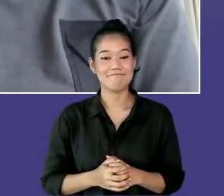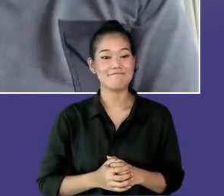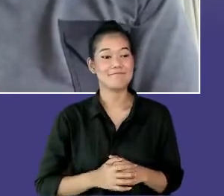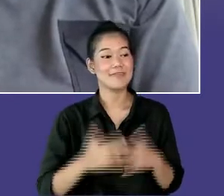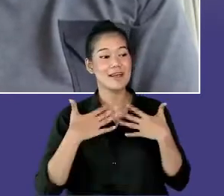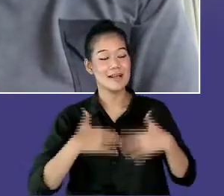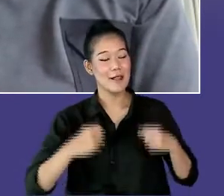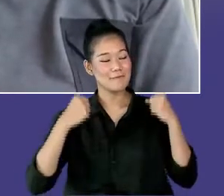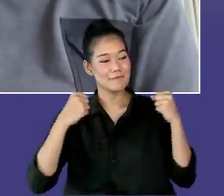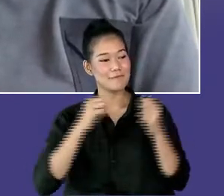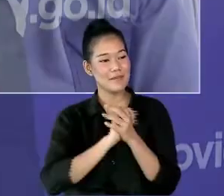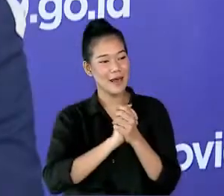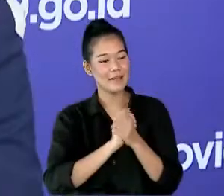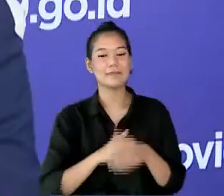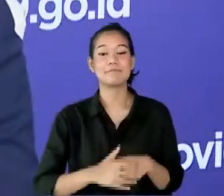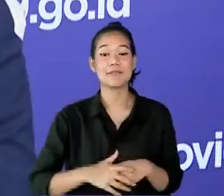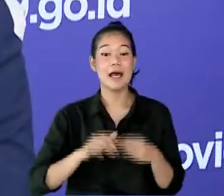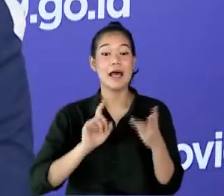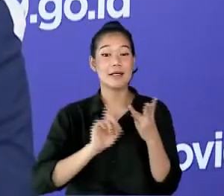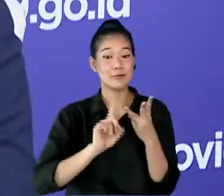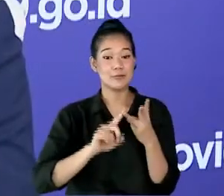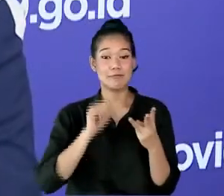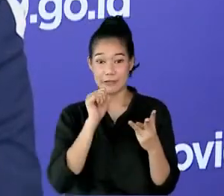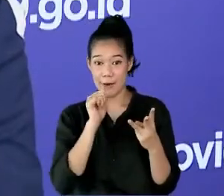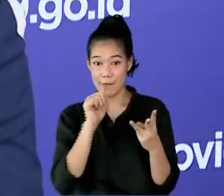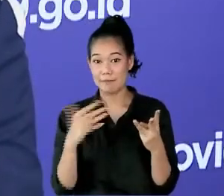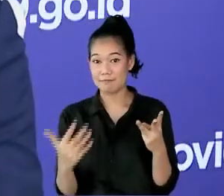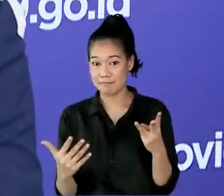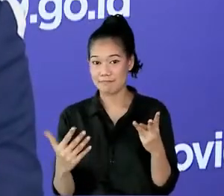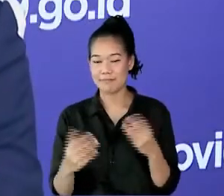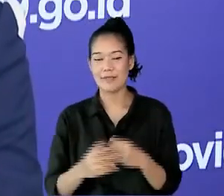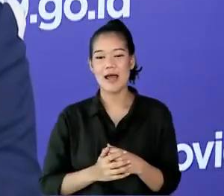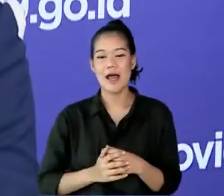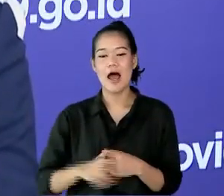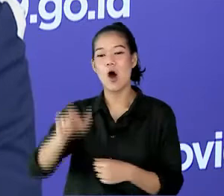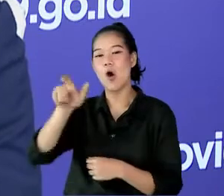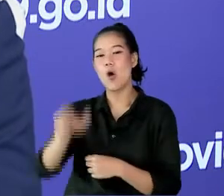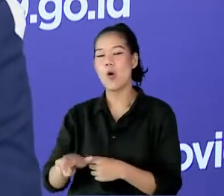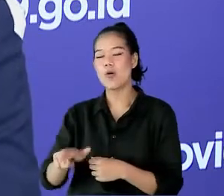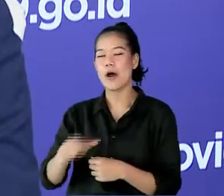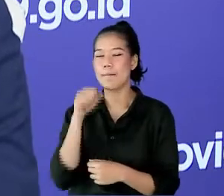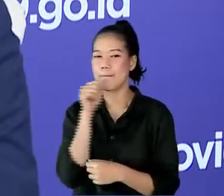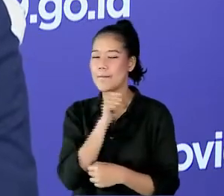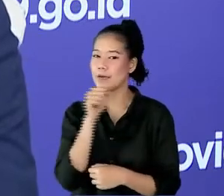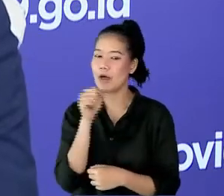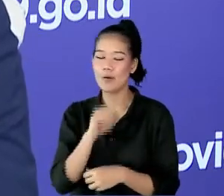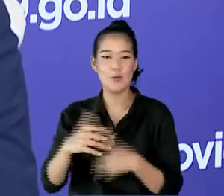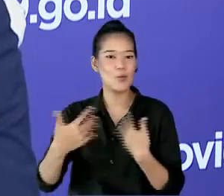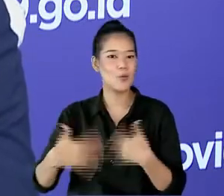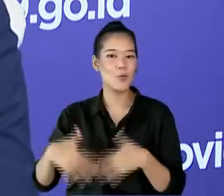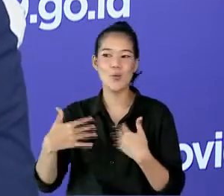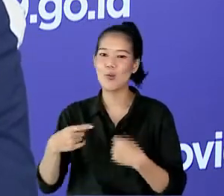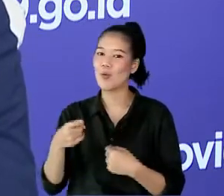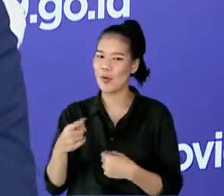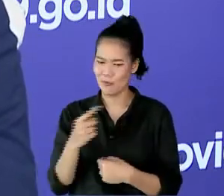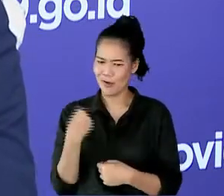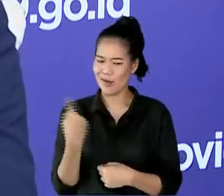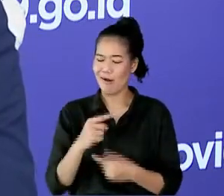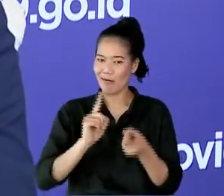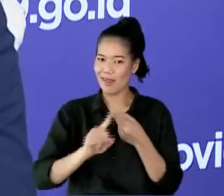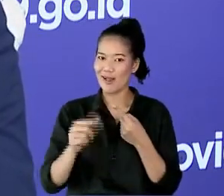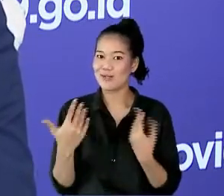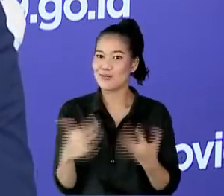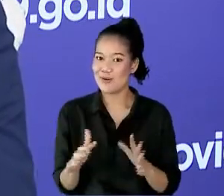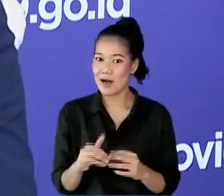Ya, salam sehat. Dan satu lagi ini adalah seorang penyanyi yang tentu saja sudah sama-sama kita